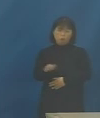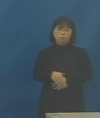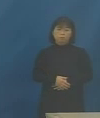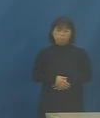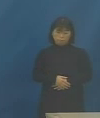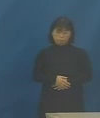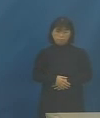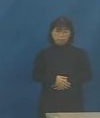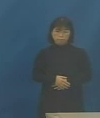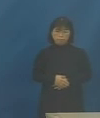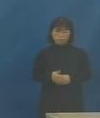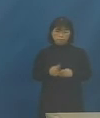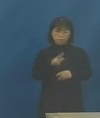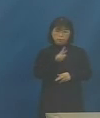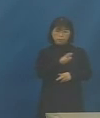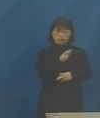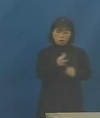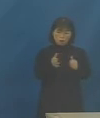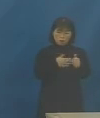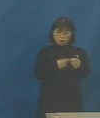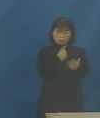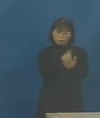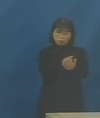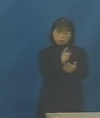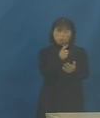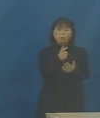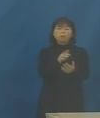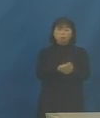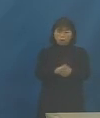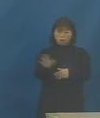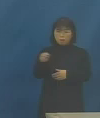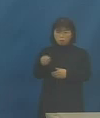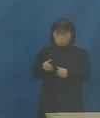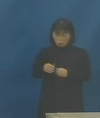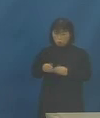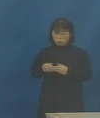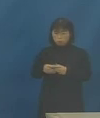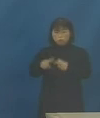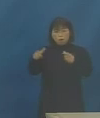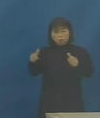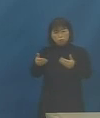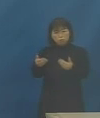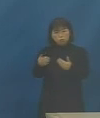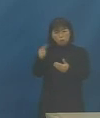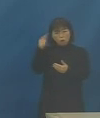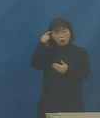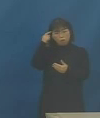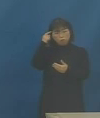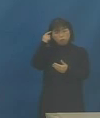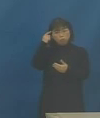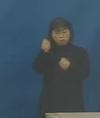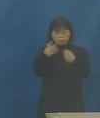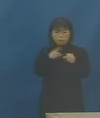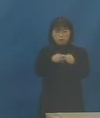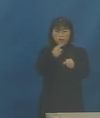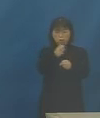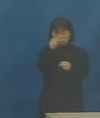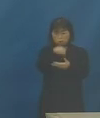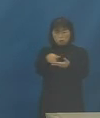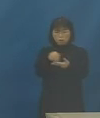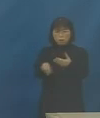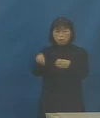働きかけるだけでなくて我々の利用促進を図っていかなければなりません新年度予算も含めてこの gr の利用促進